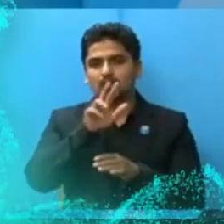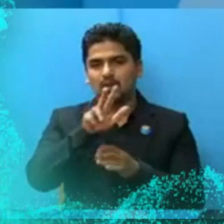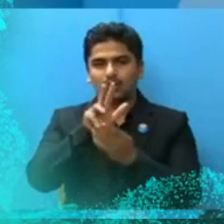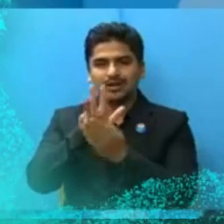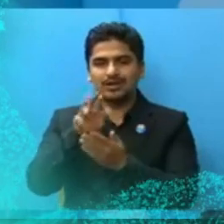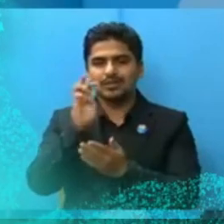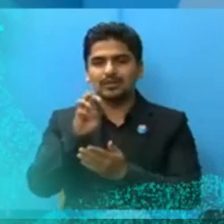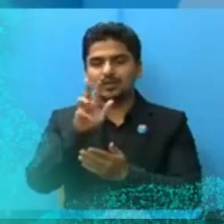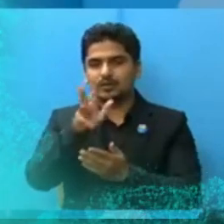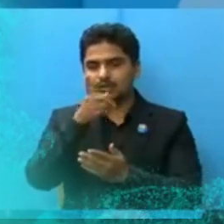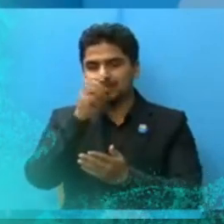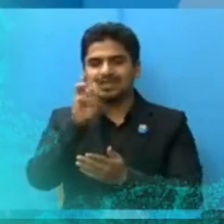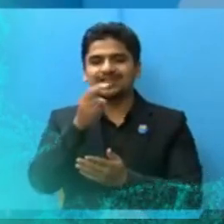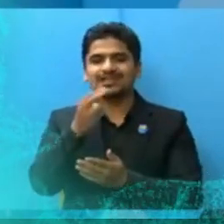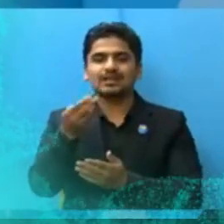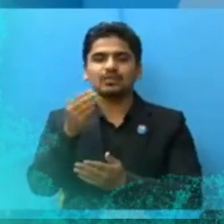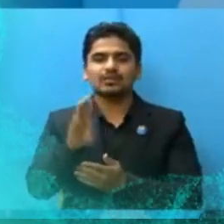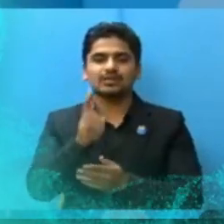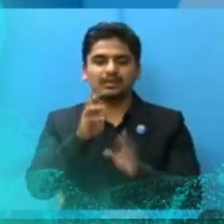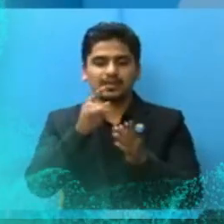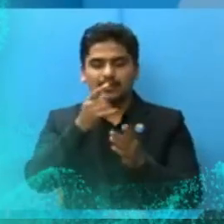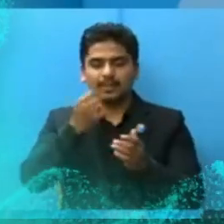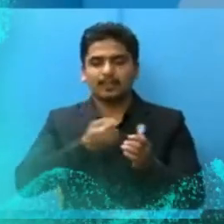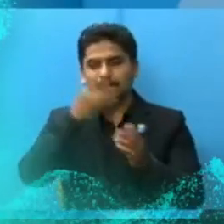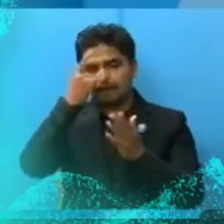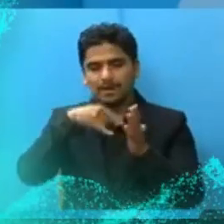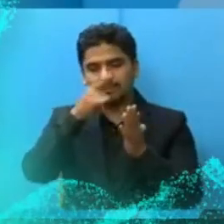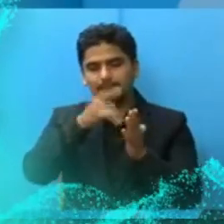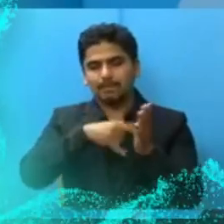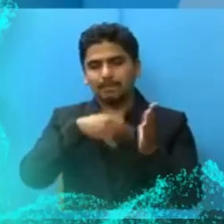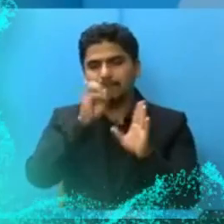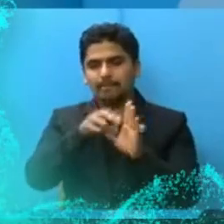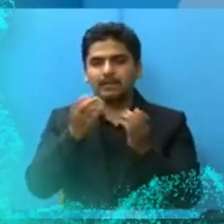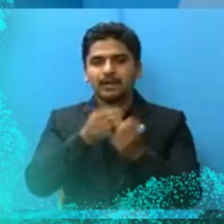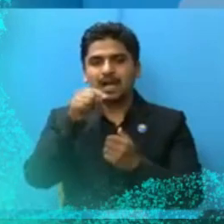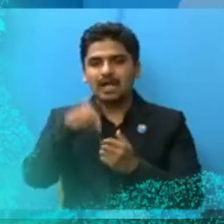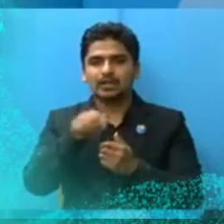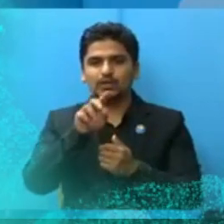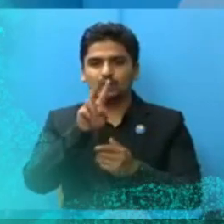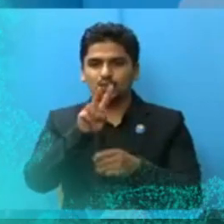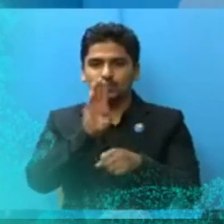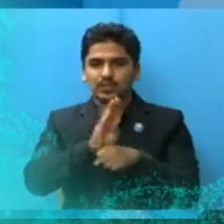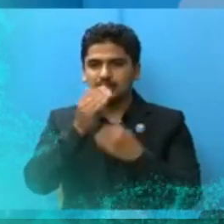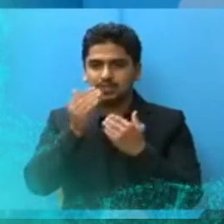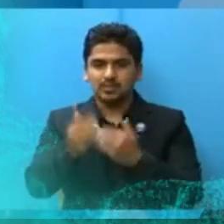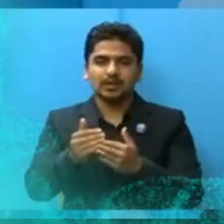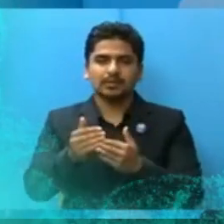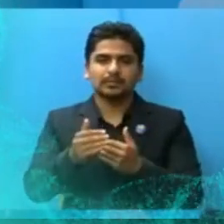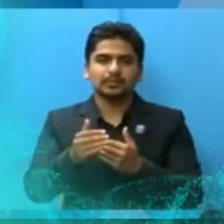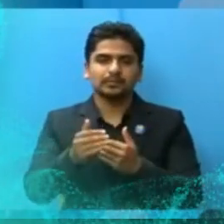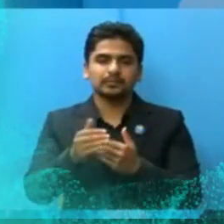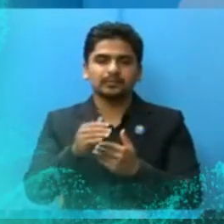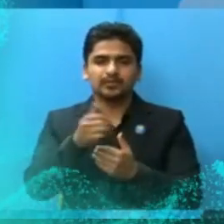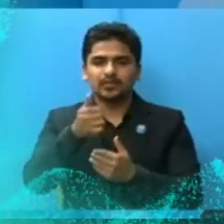89,930 जना हुनुहुन्छ र यसमा जम्मा इन्ट्री गरिएको संख्या आज 2 बजेसम्म